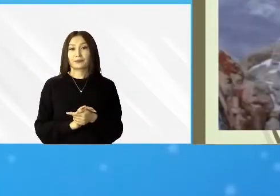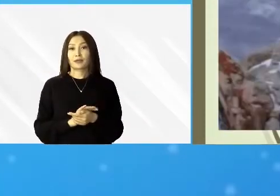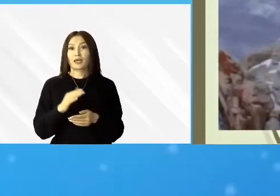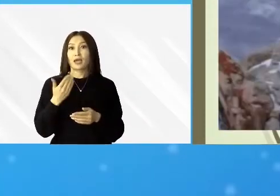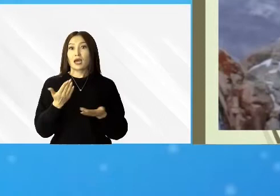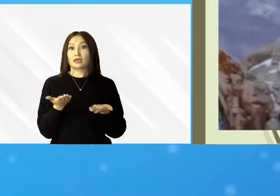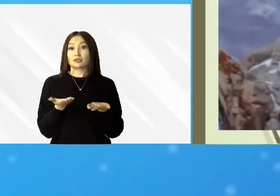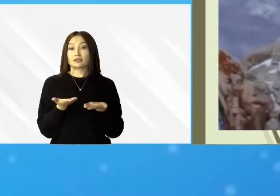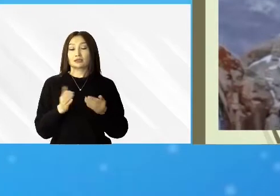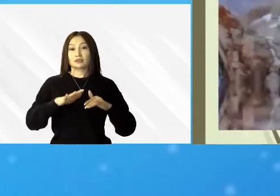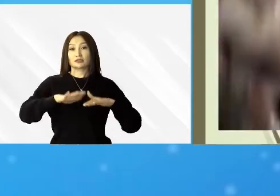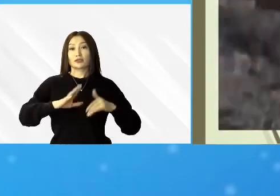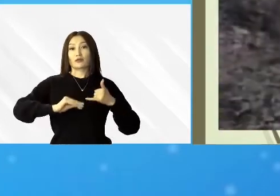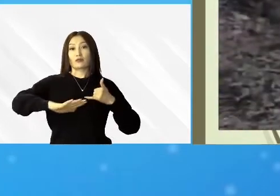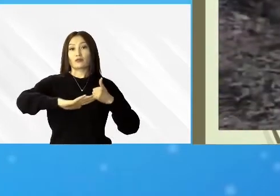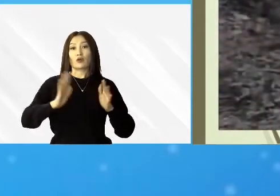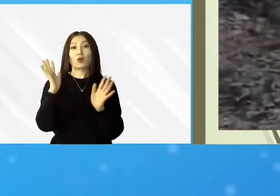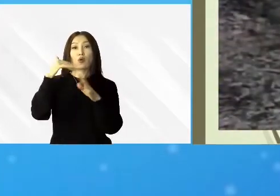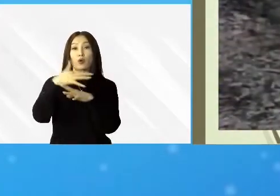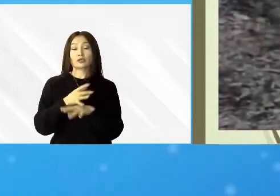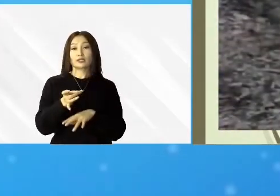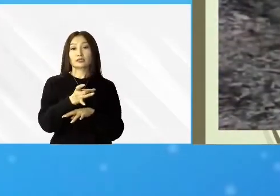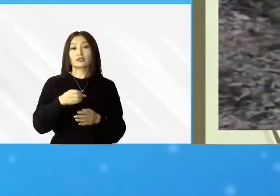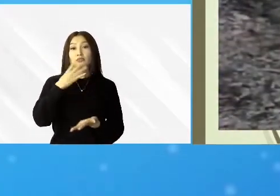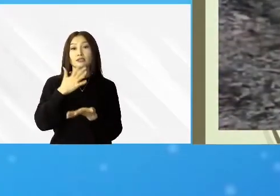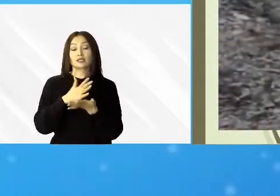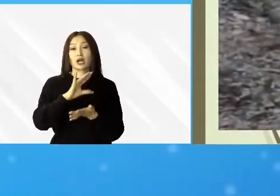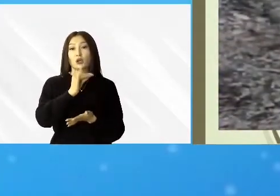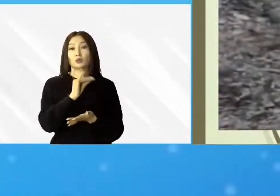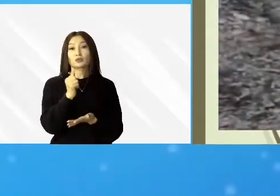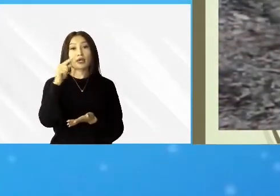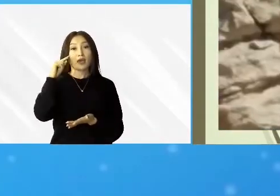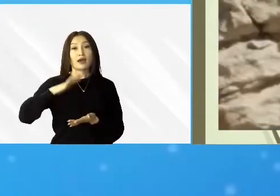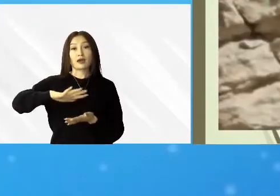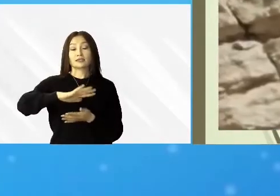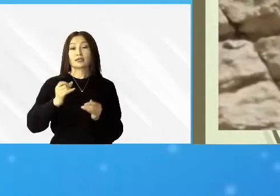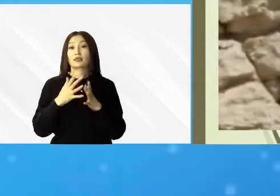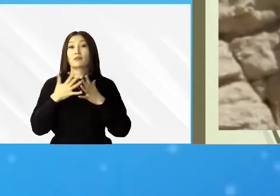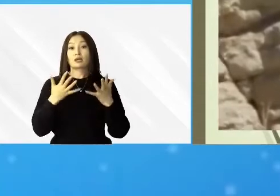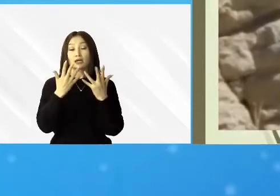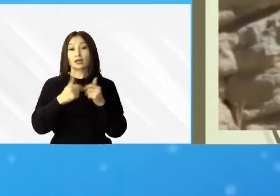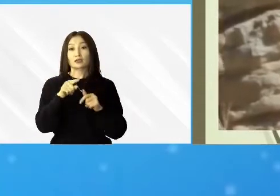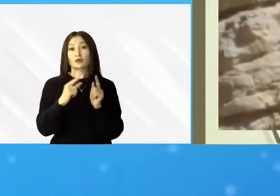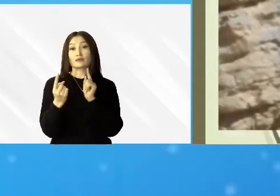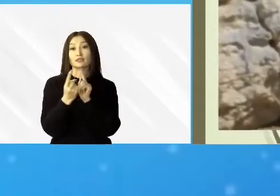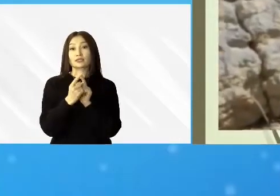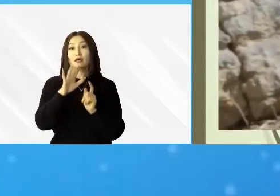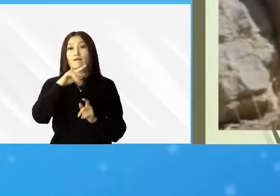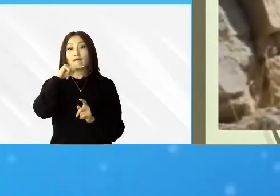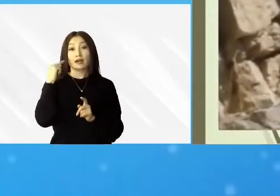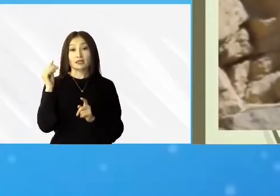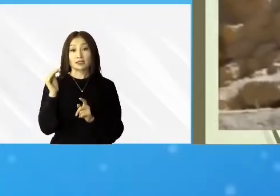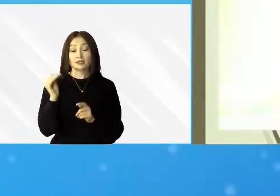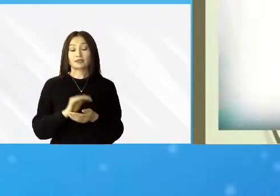Ареал обитания снежного барса охватывает горные районы Центральной и Южной Азии. В небольших количествах он встречается и в России.